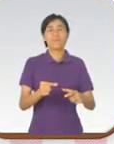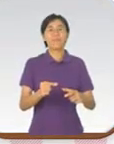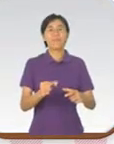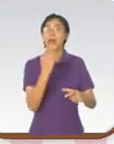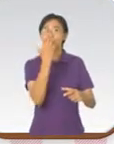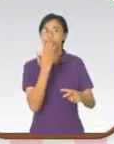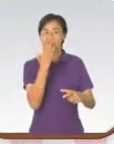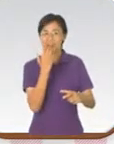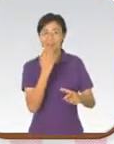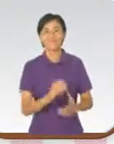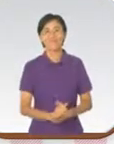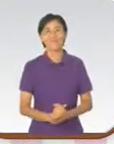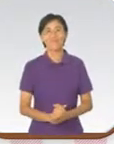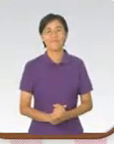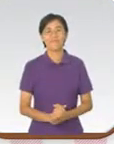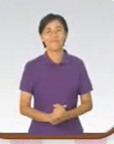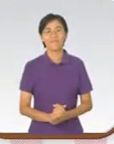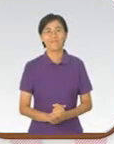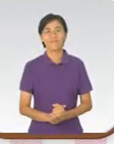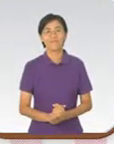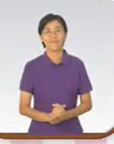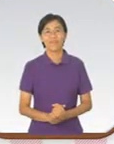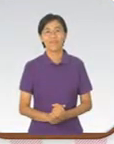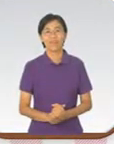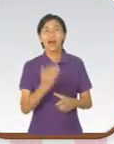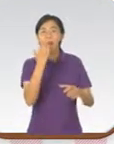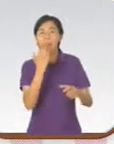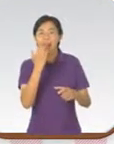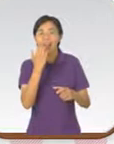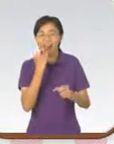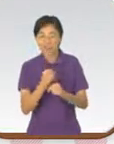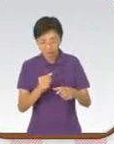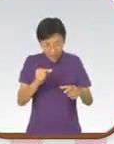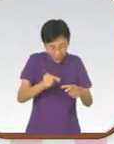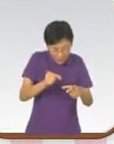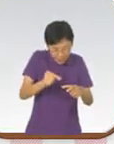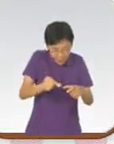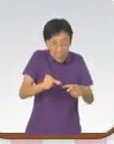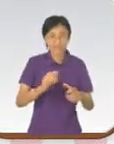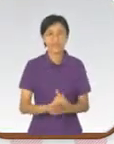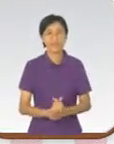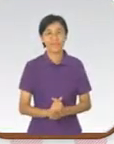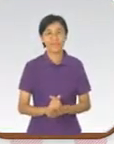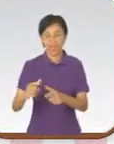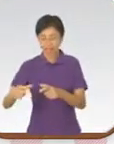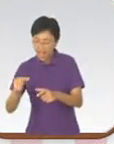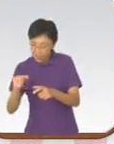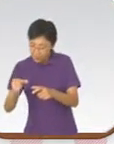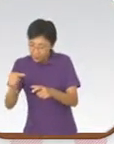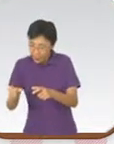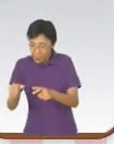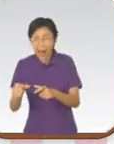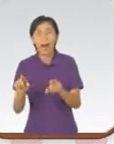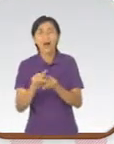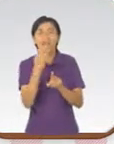นะนี ่เราก็จะมีเผือกแต่งนิดนึง ผมแอบนึกว่านี่เป็นดอกซากุระดอกซากุระบนเทือก